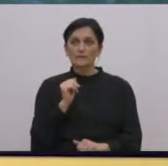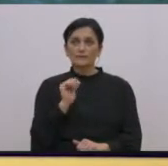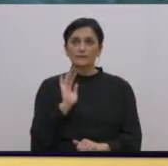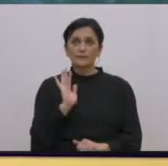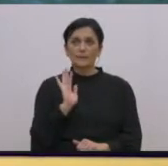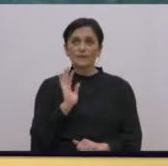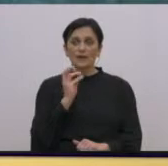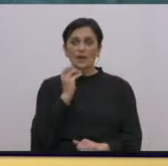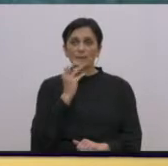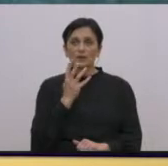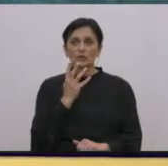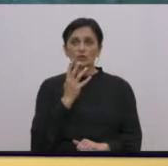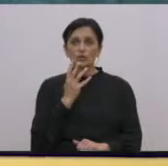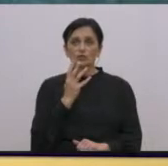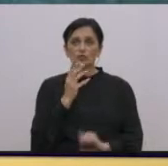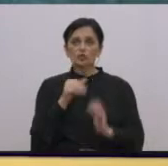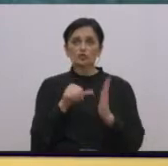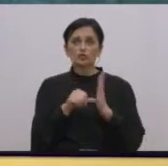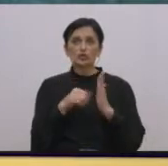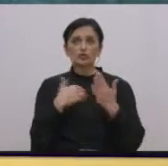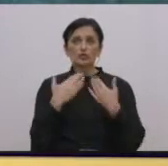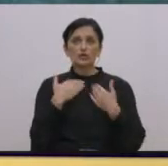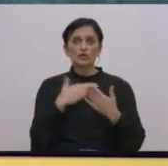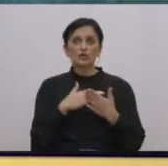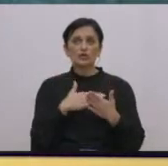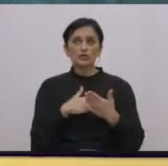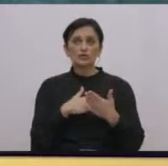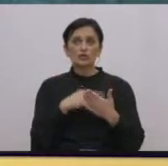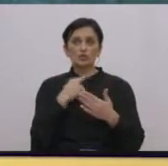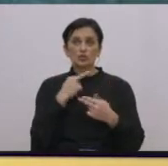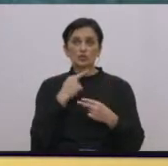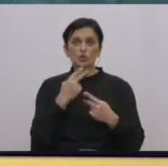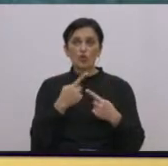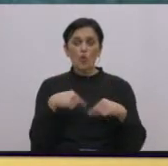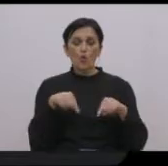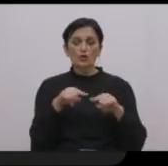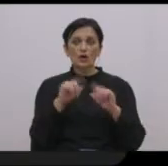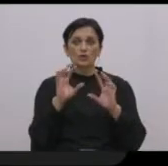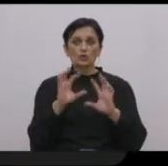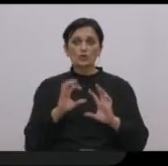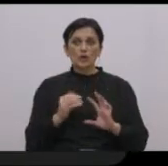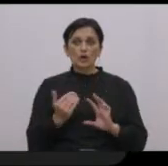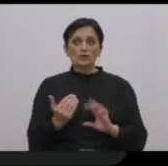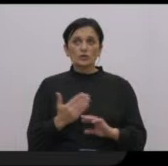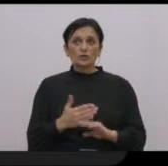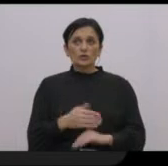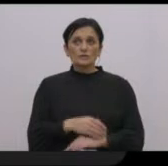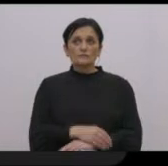Ara, kibaton. Magic, tot ce arată că încesc să regim, ura dreba, organul i canonie.